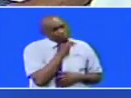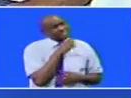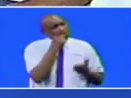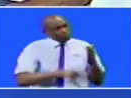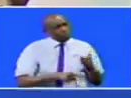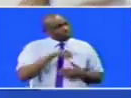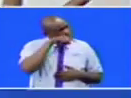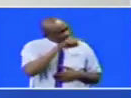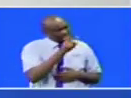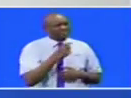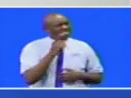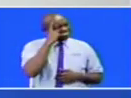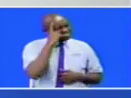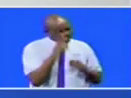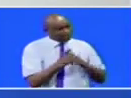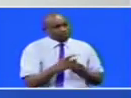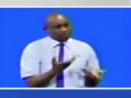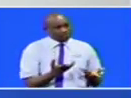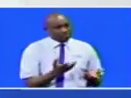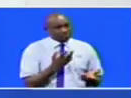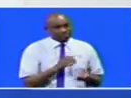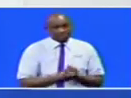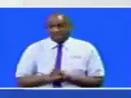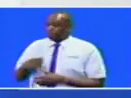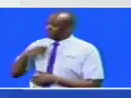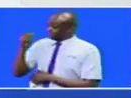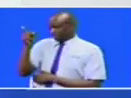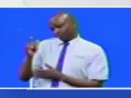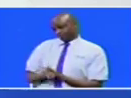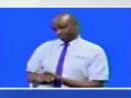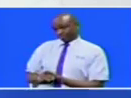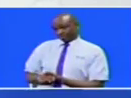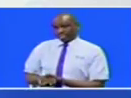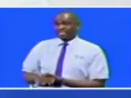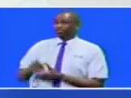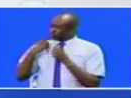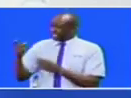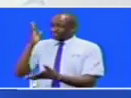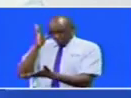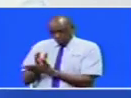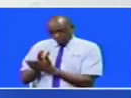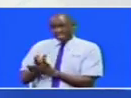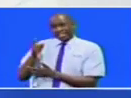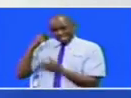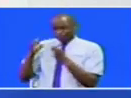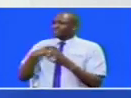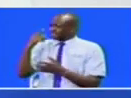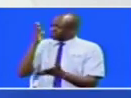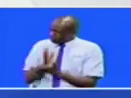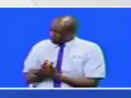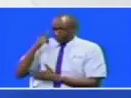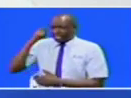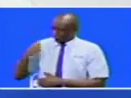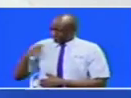wakasema ni kama wewe ni mjeuri. Hakuna ujeuri. Unajua, let me tell you, kama kusema ukweli ni ujeuri, basi kila mtu